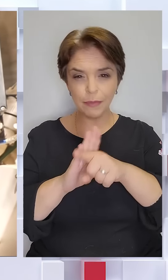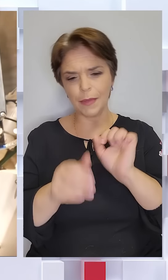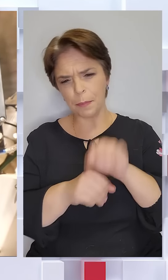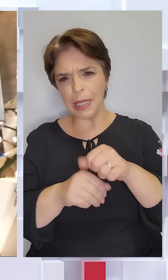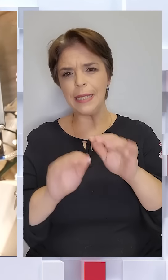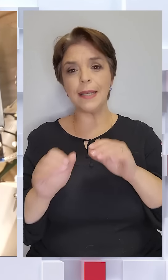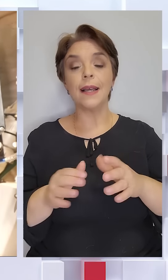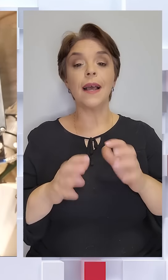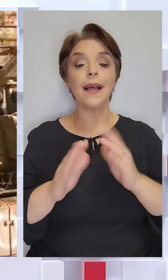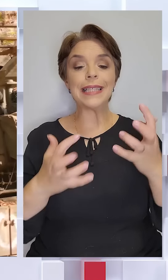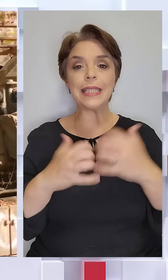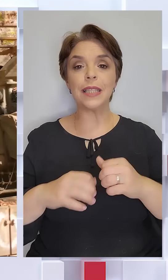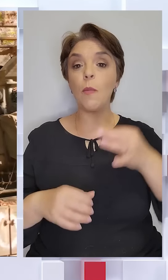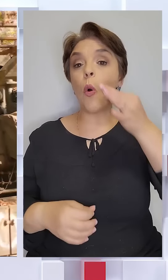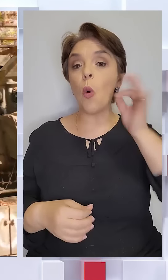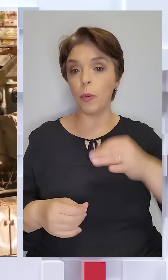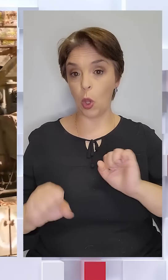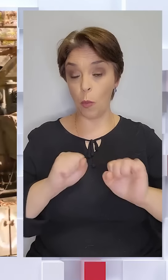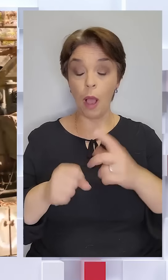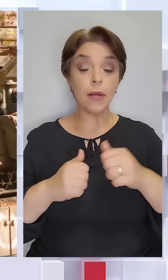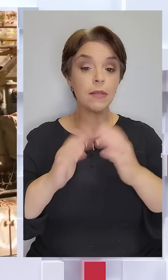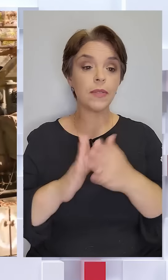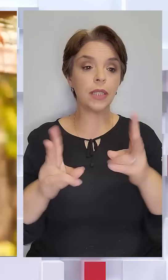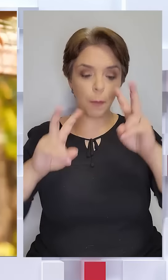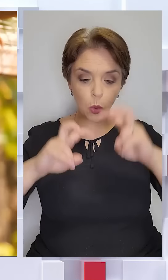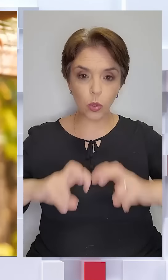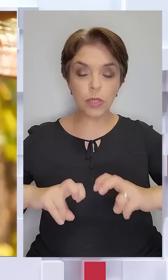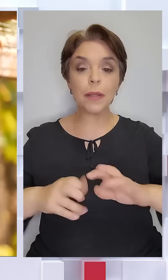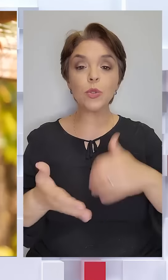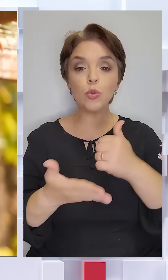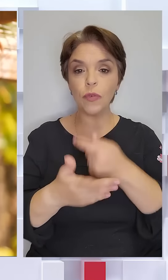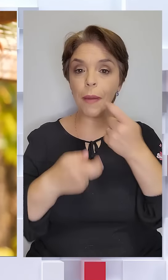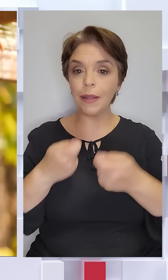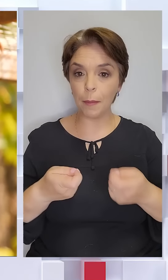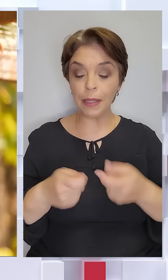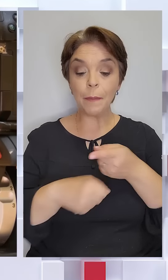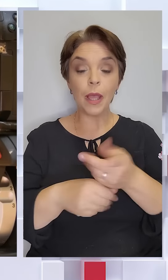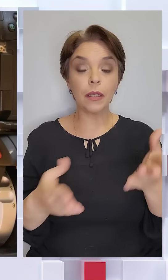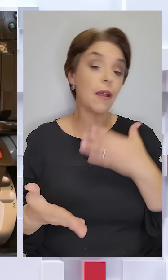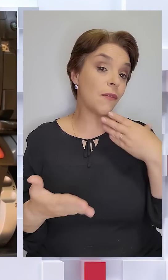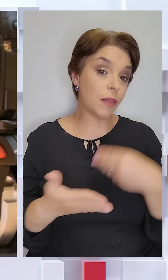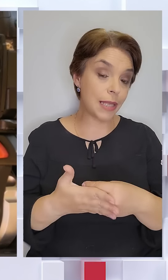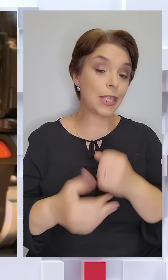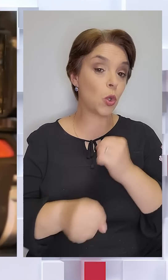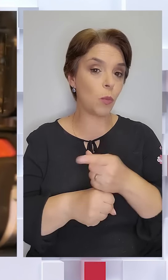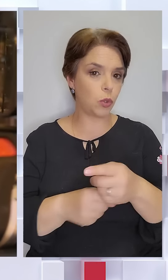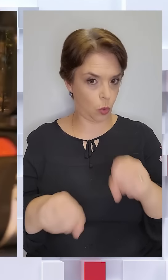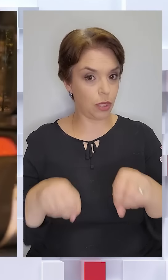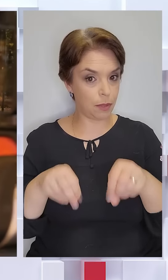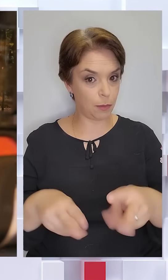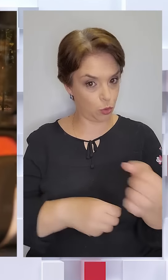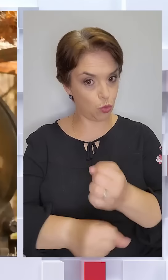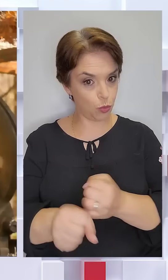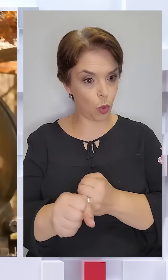хакнути систему обізнаності командира. Але перш за все треба розібратися з ключовим елементом танку, який, власне, і робить його